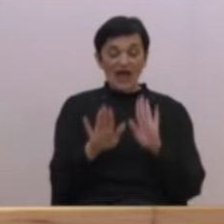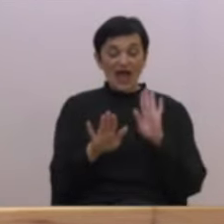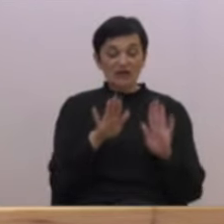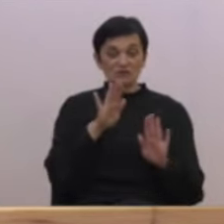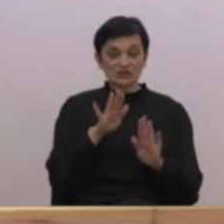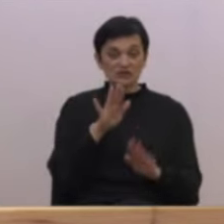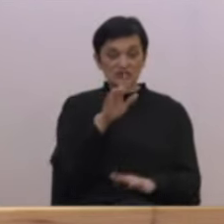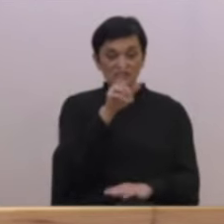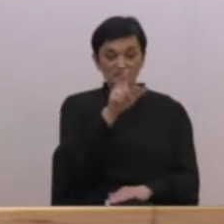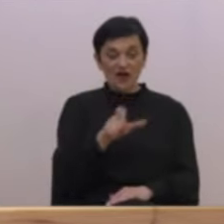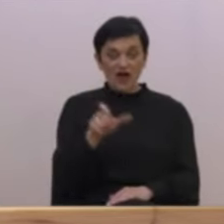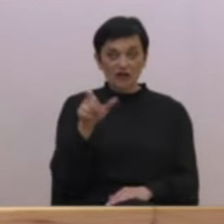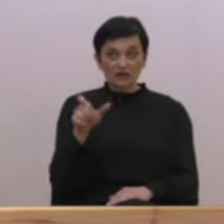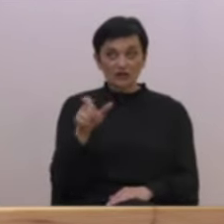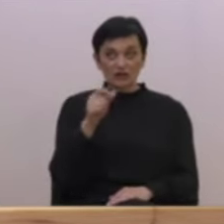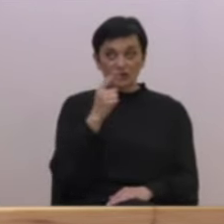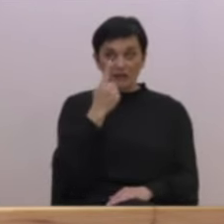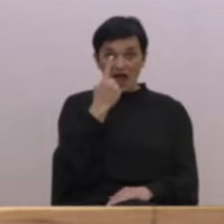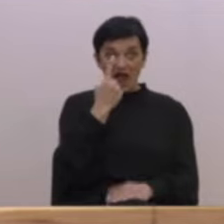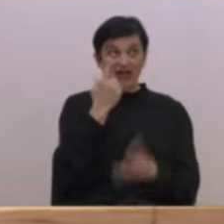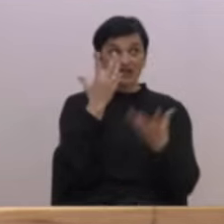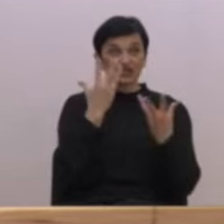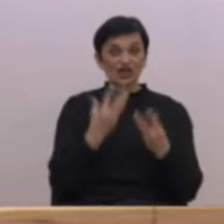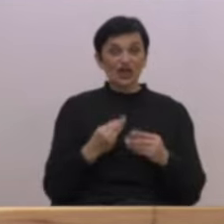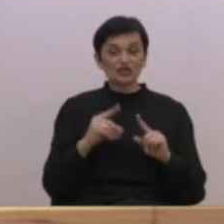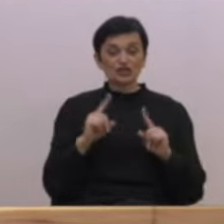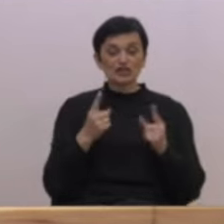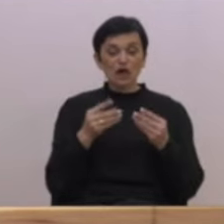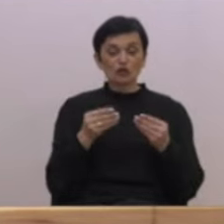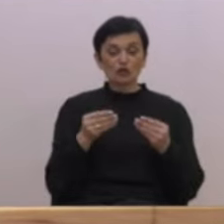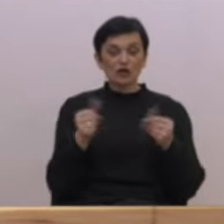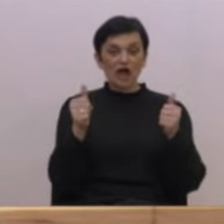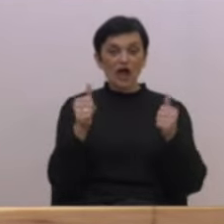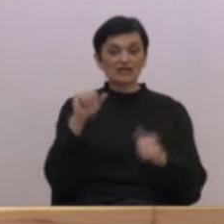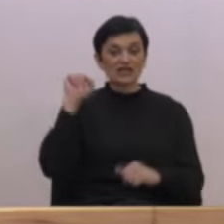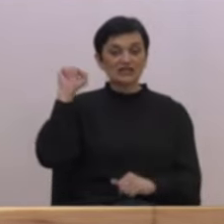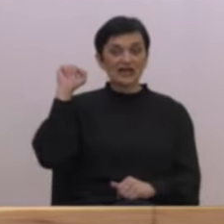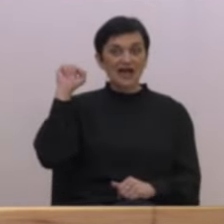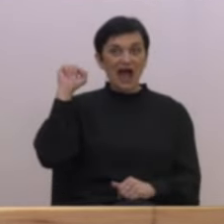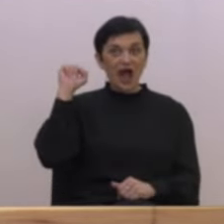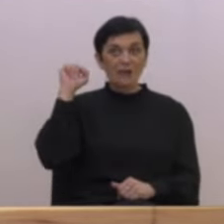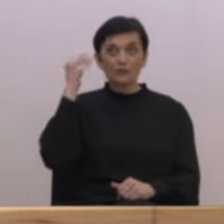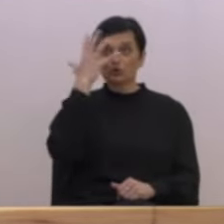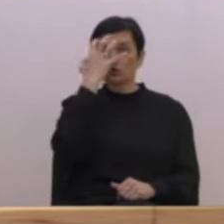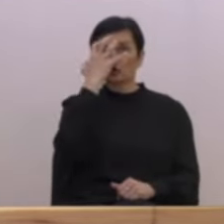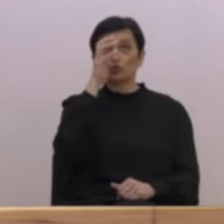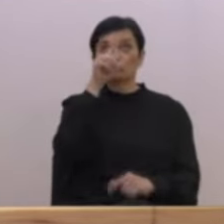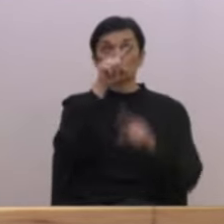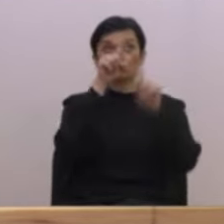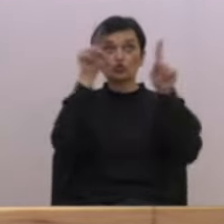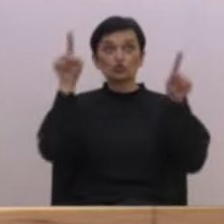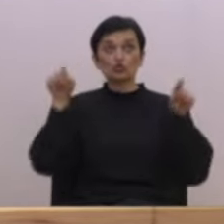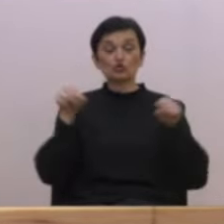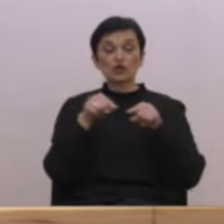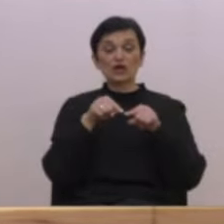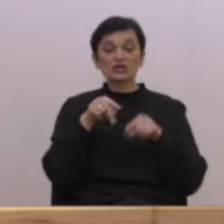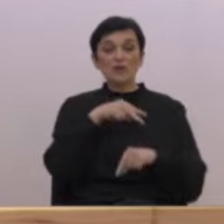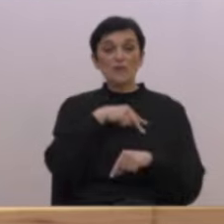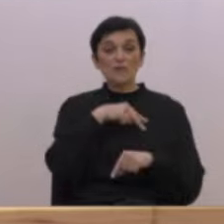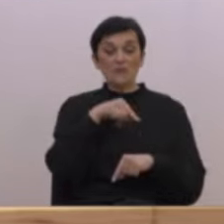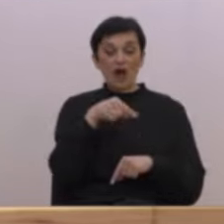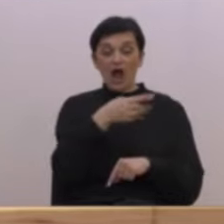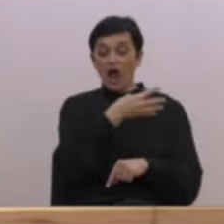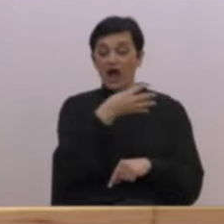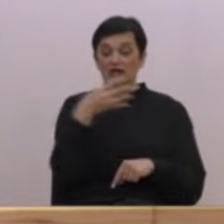ხელმძღვანელობას. ერთ დღეში რატომ გაქრა, ეს ვერ გამსახურდია სურათი პარლამენტის შენობიდან.